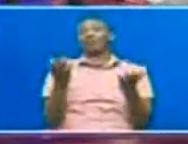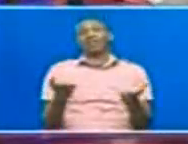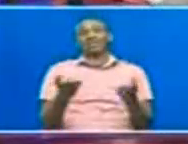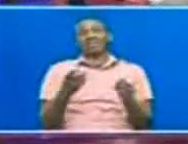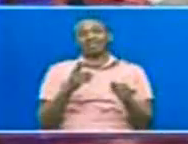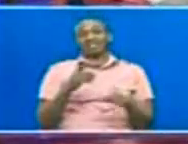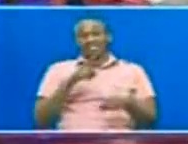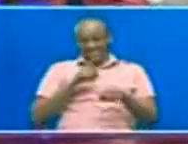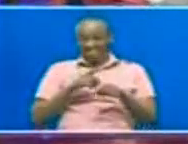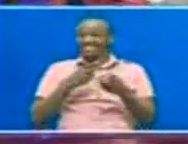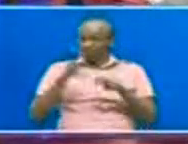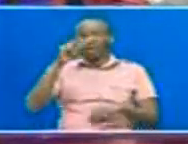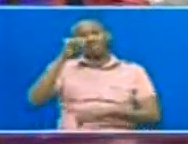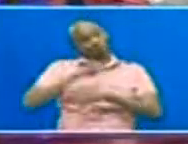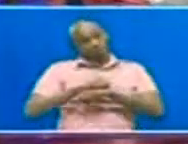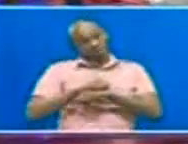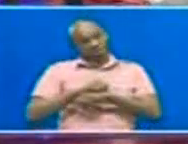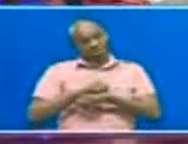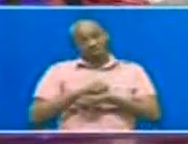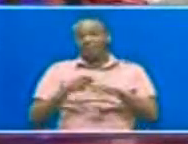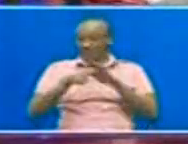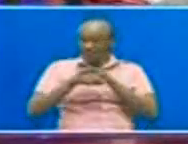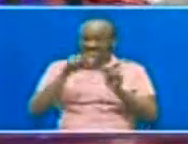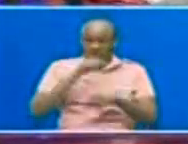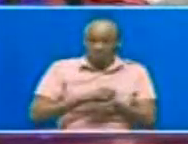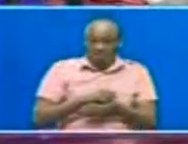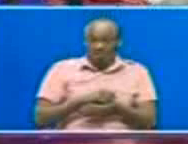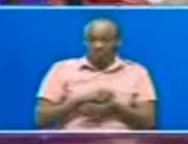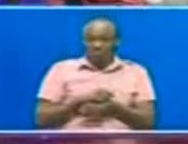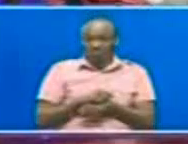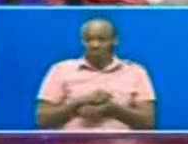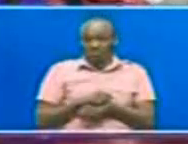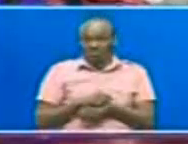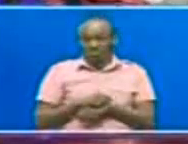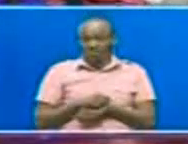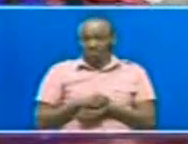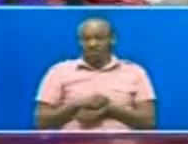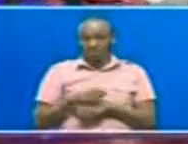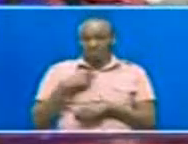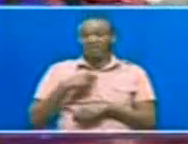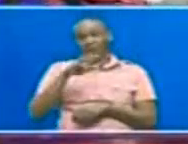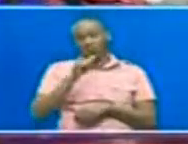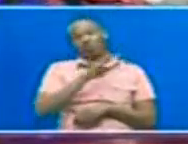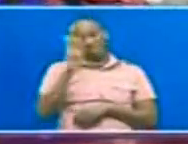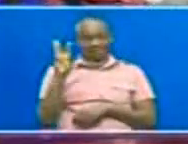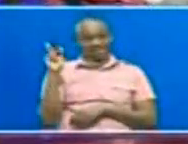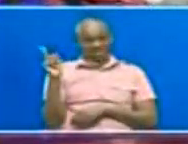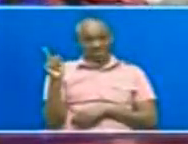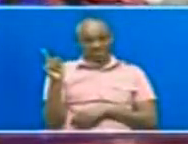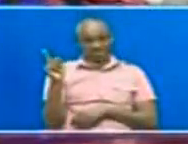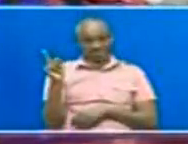nikiwa secondary school. Wapi? Primary school. Wapi? Unajua mimi natoka Western.